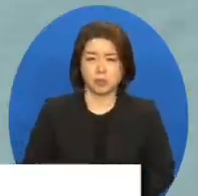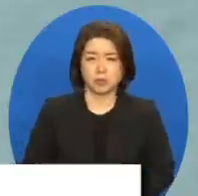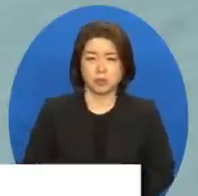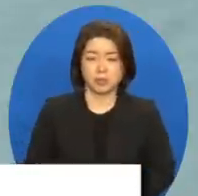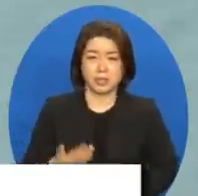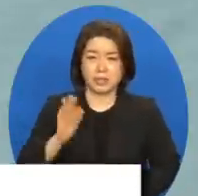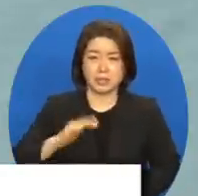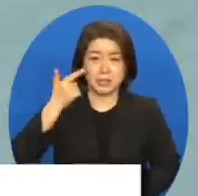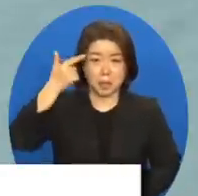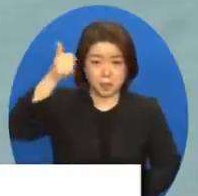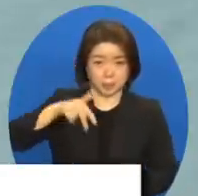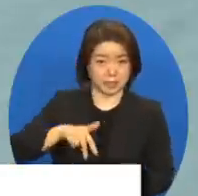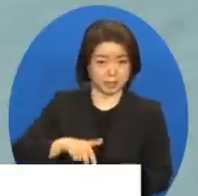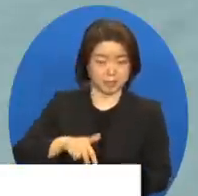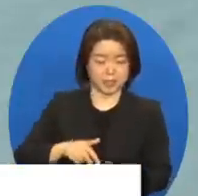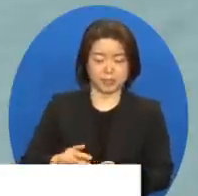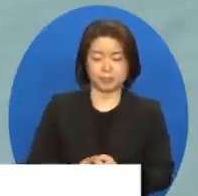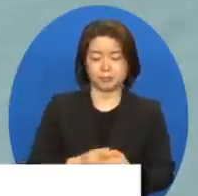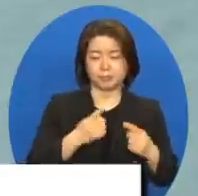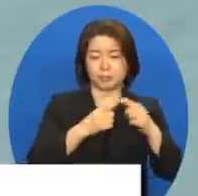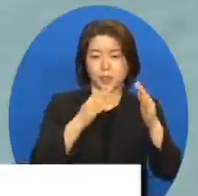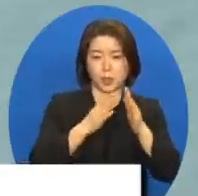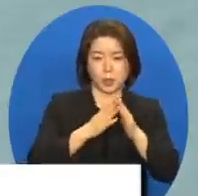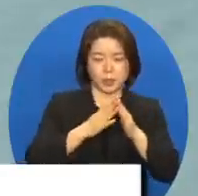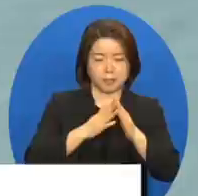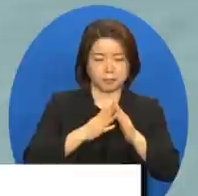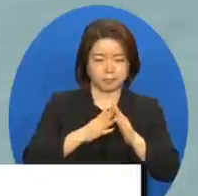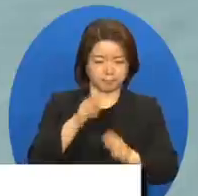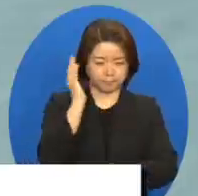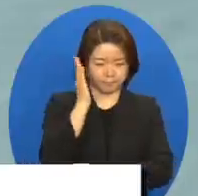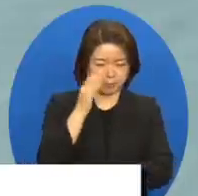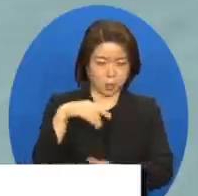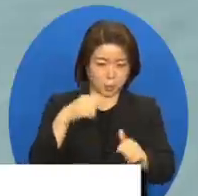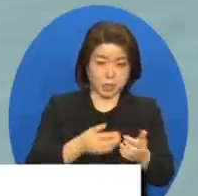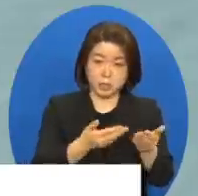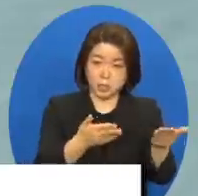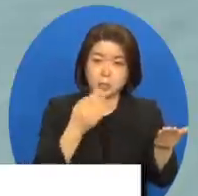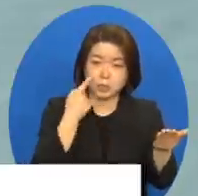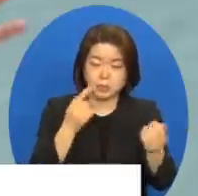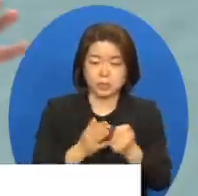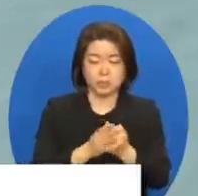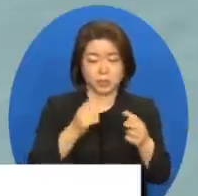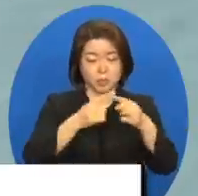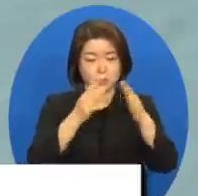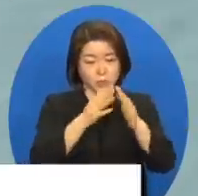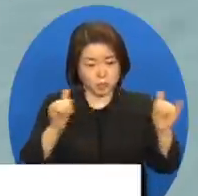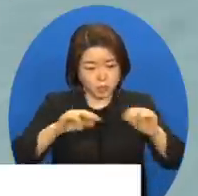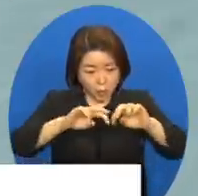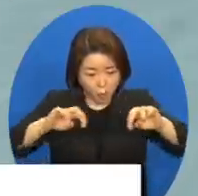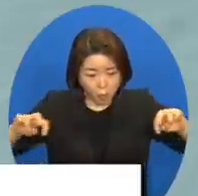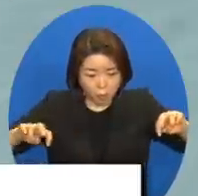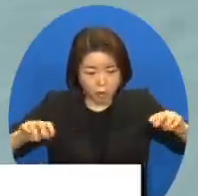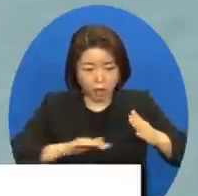그런데 목사가 되어 교인들을 목회하다 보니까 교인들의 가정 문제가 심각한 겁니다.